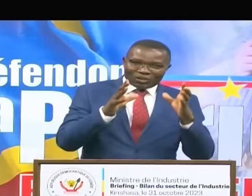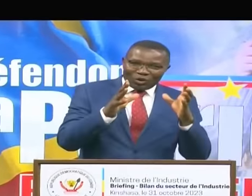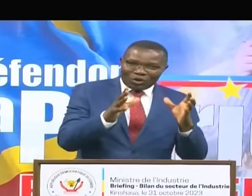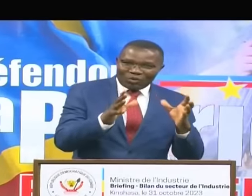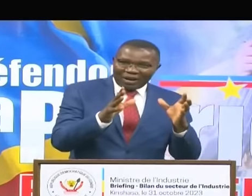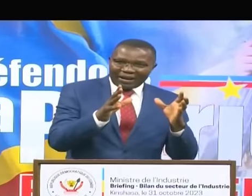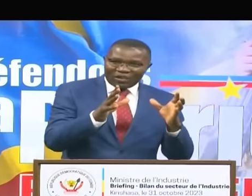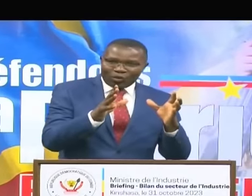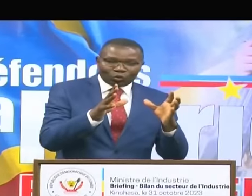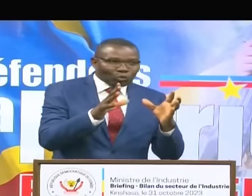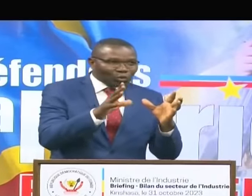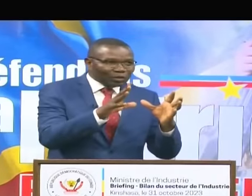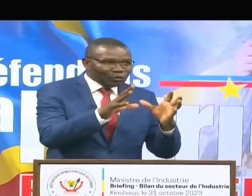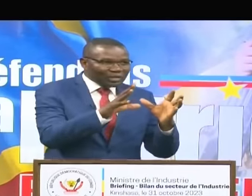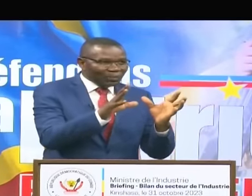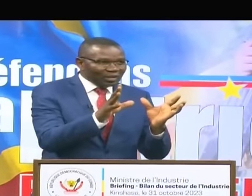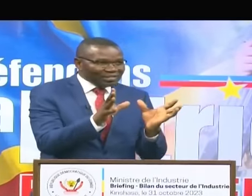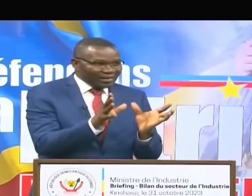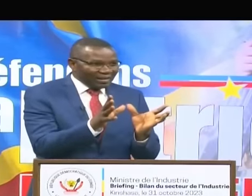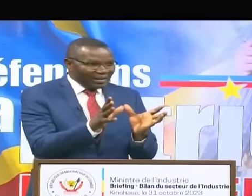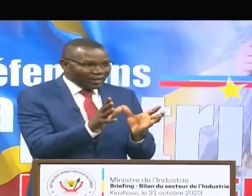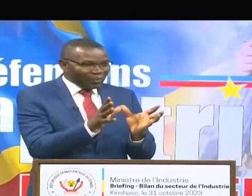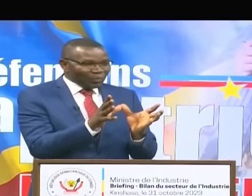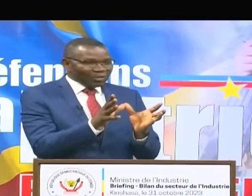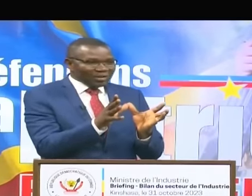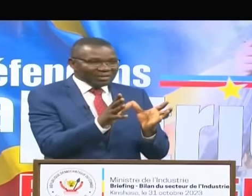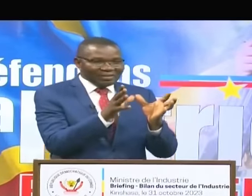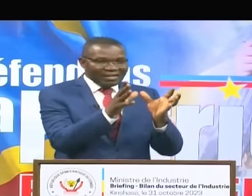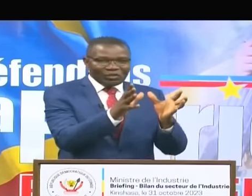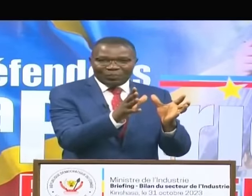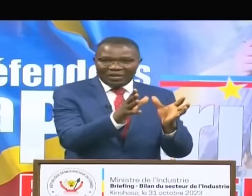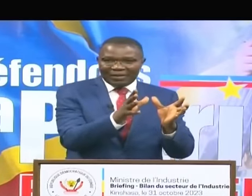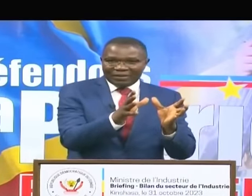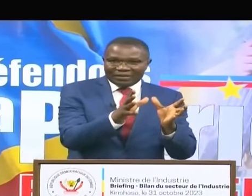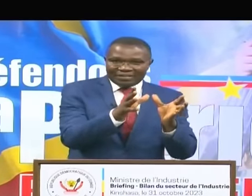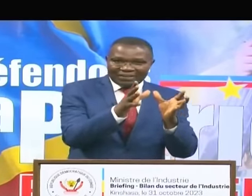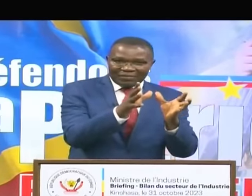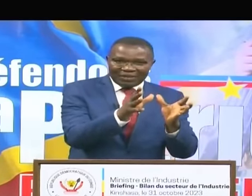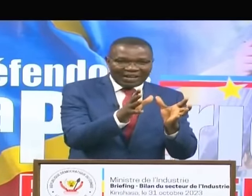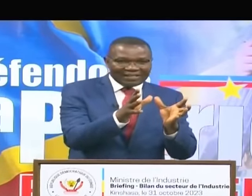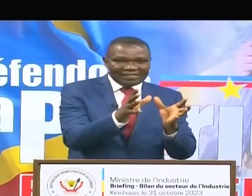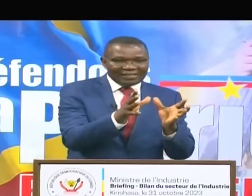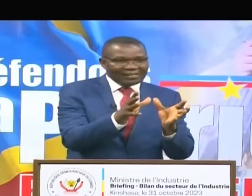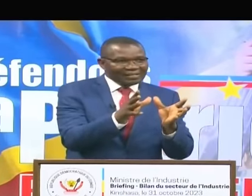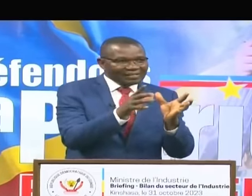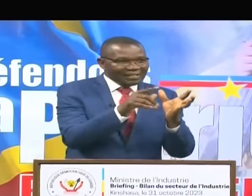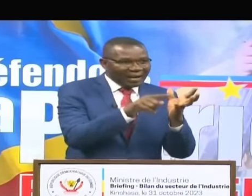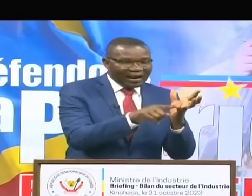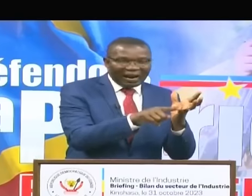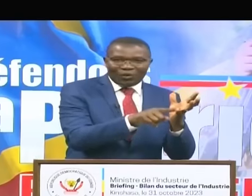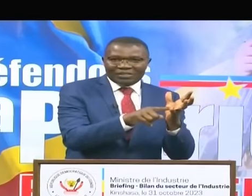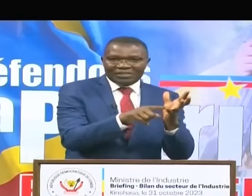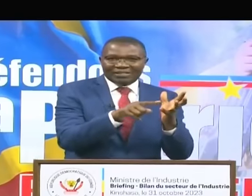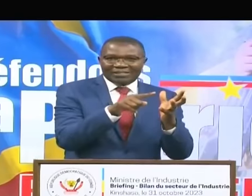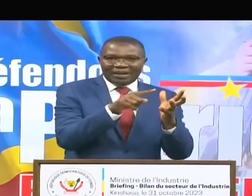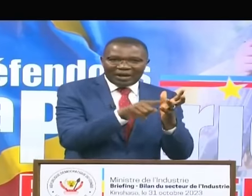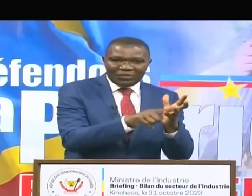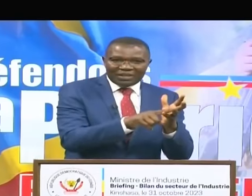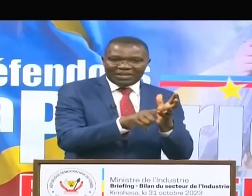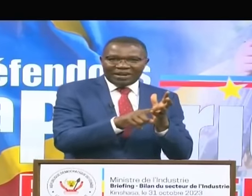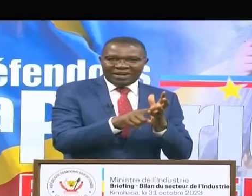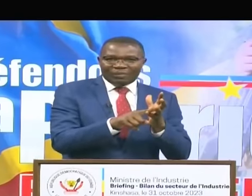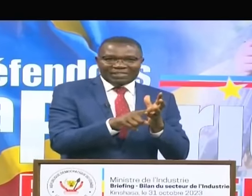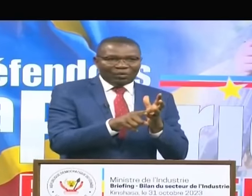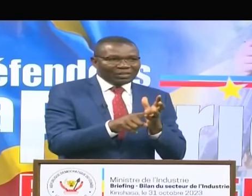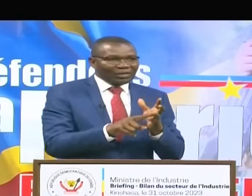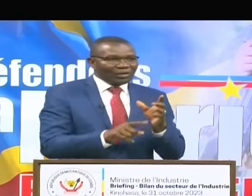la zone, nous la créons autour de tous ces potentiels-là pour dire, désormais, cet EVA ici, ce cacao ici, ce café qu'il y